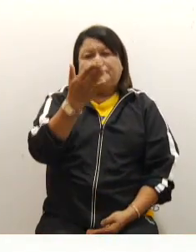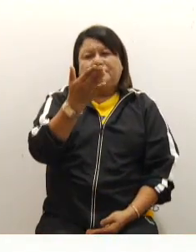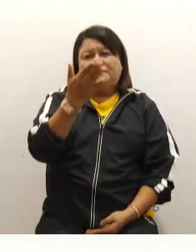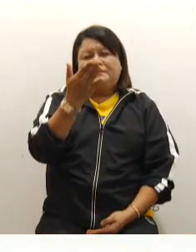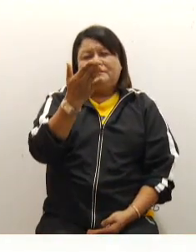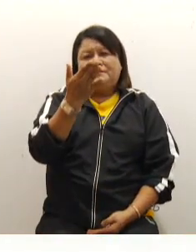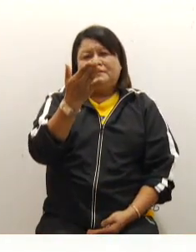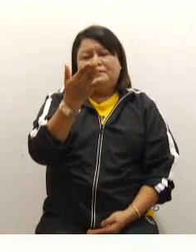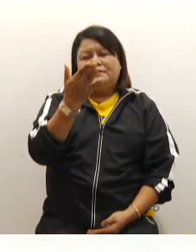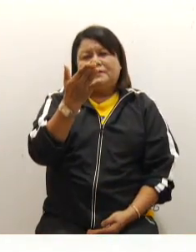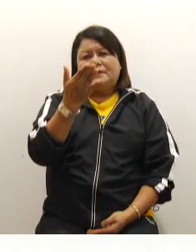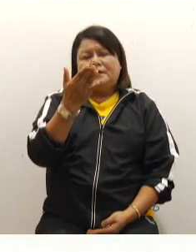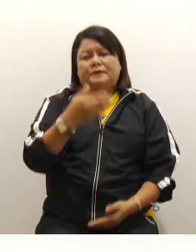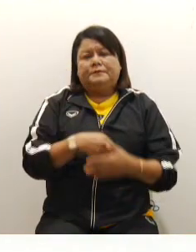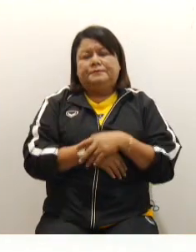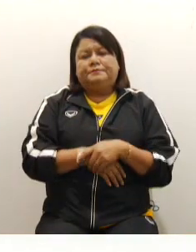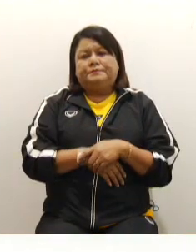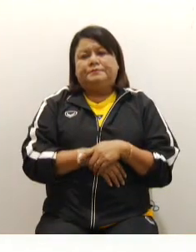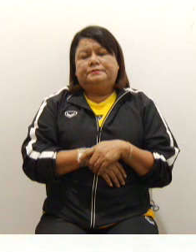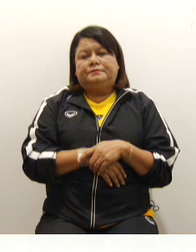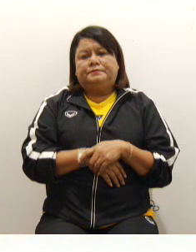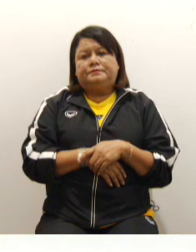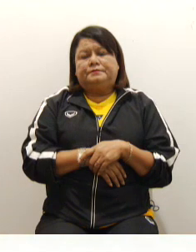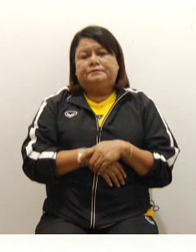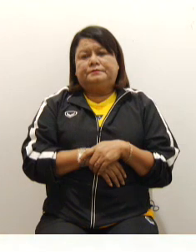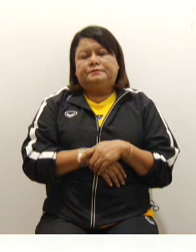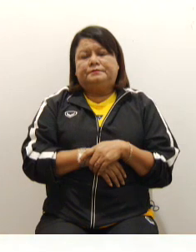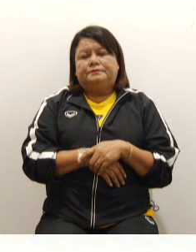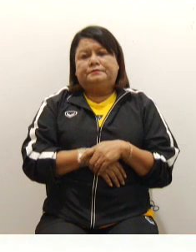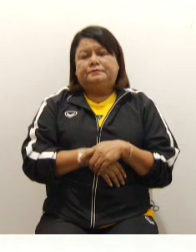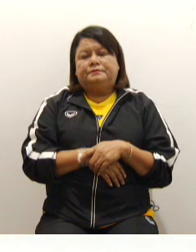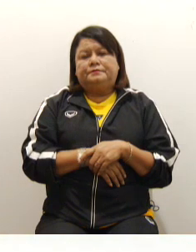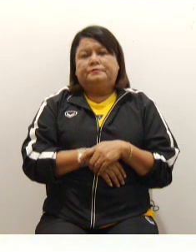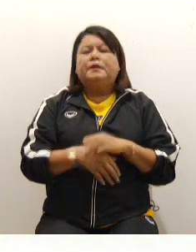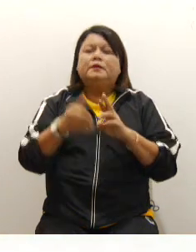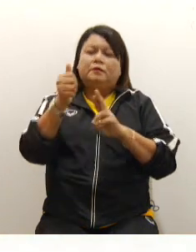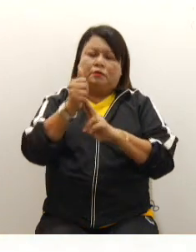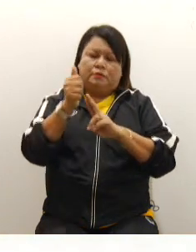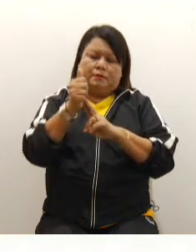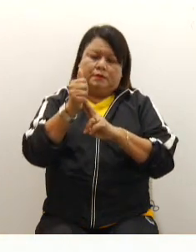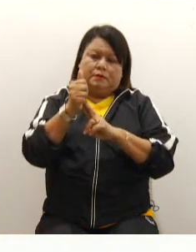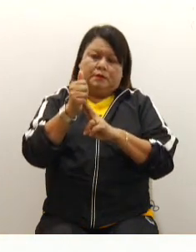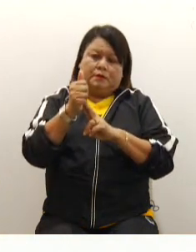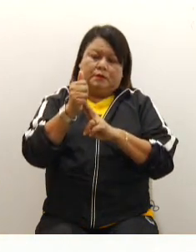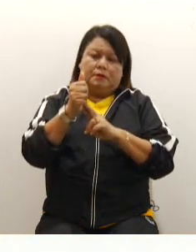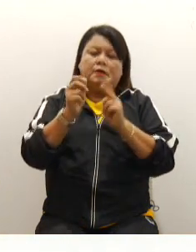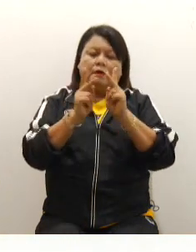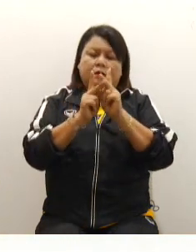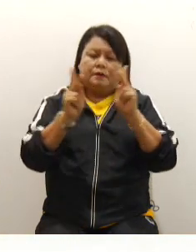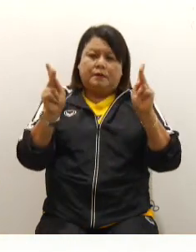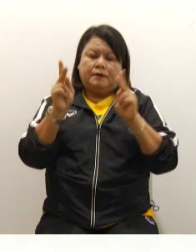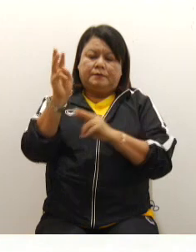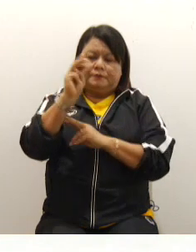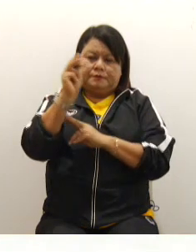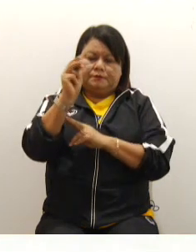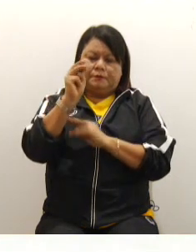ก็ดร.ประภัยพิษเทอร์นายนะคะเป็นรองประธานคณะรองประธานกรรมการมูลนิธิความ